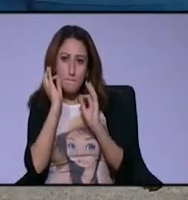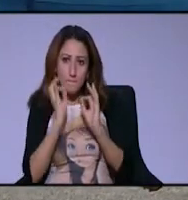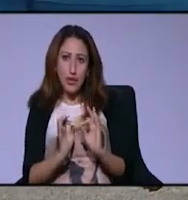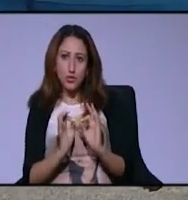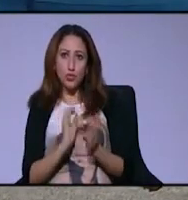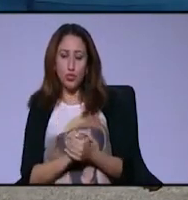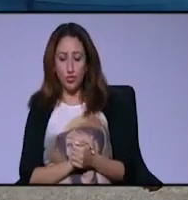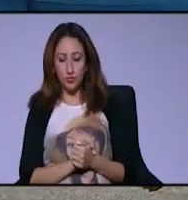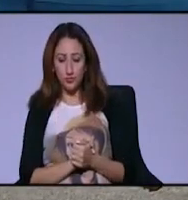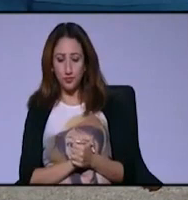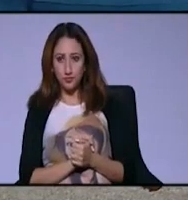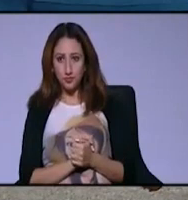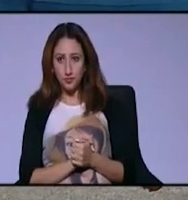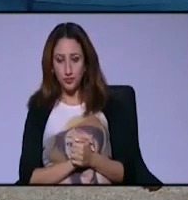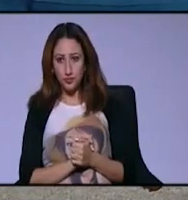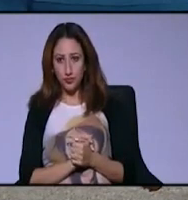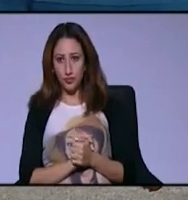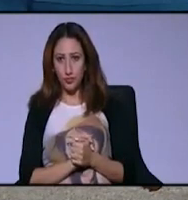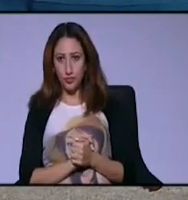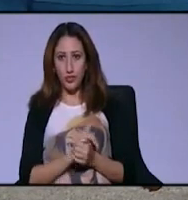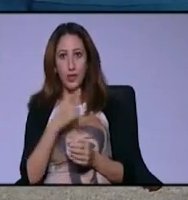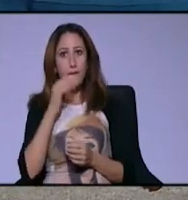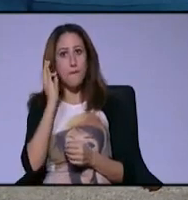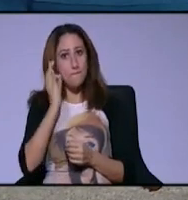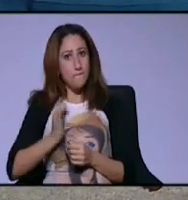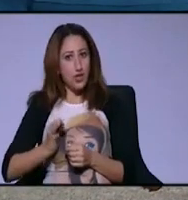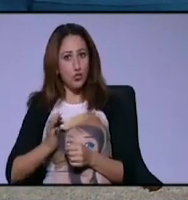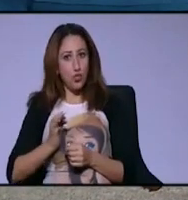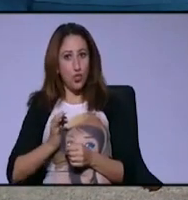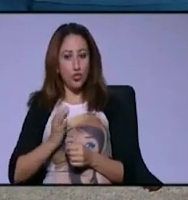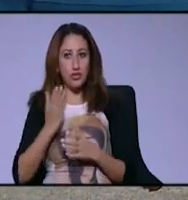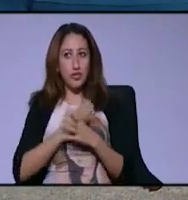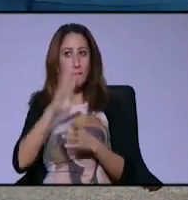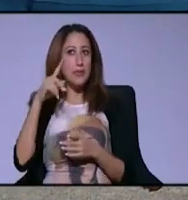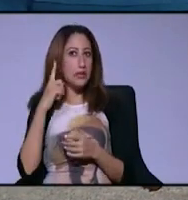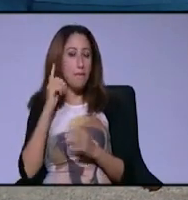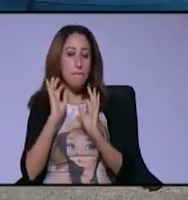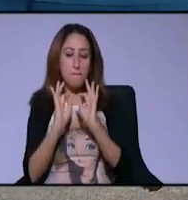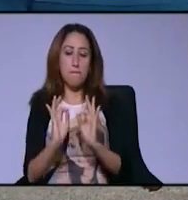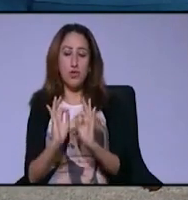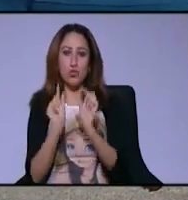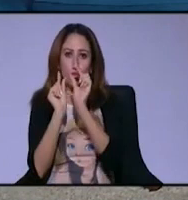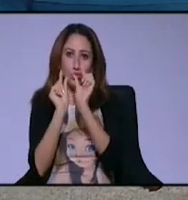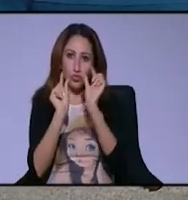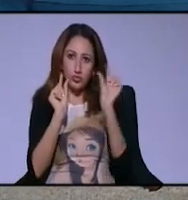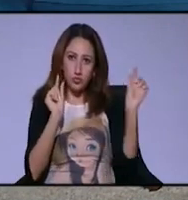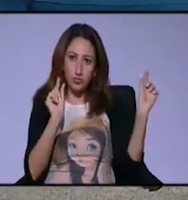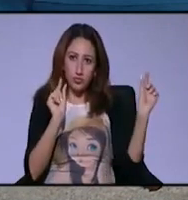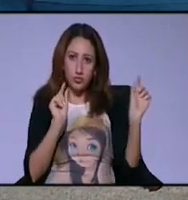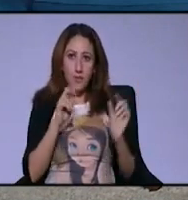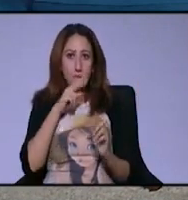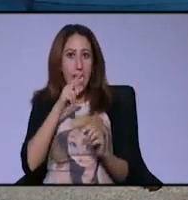يعني بتمنى، لان هو لازم الدقة عشان يبقى شيء موثق. لما نيجي نتكلم بنتكلم عن